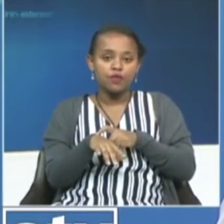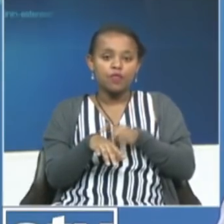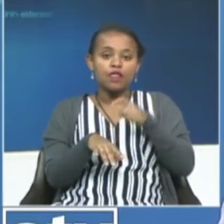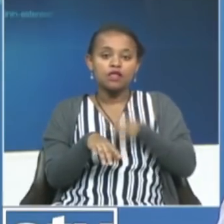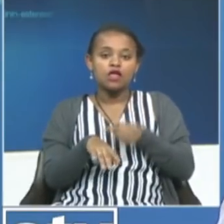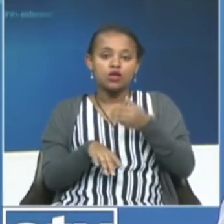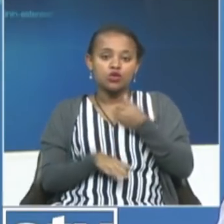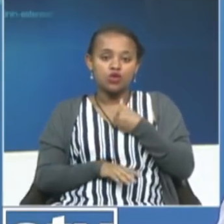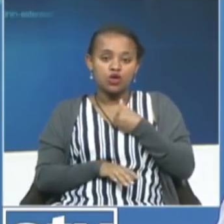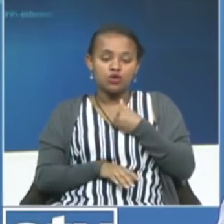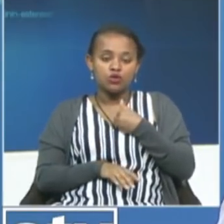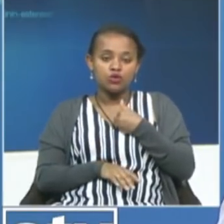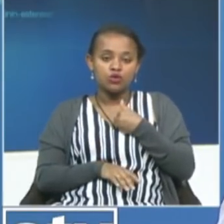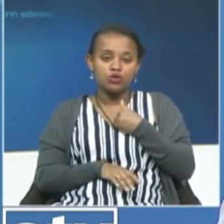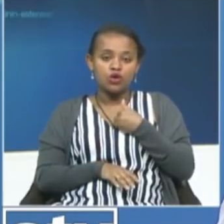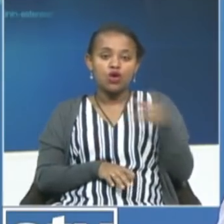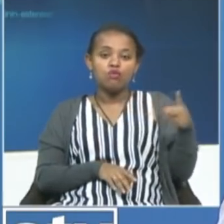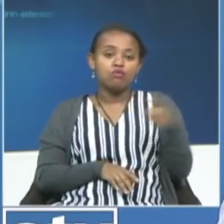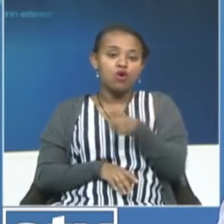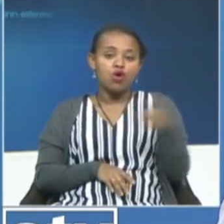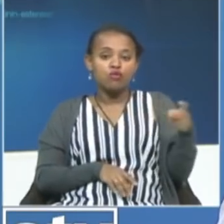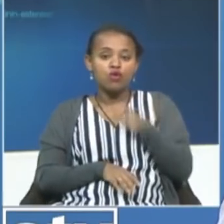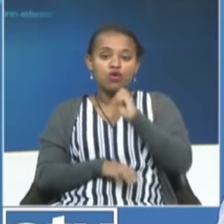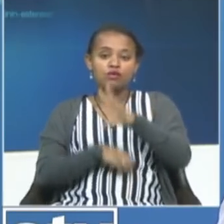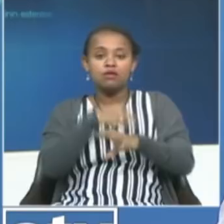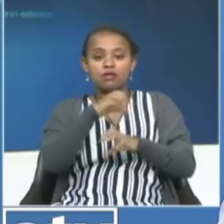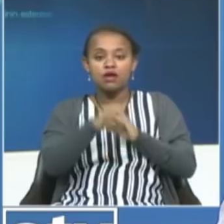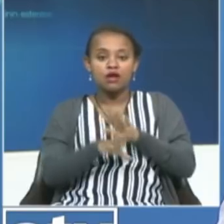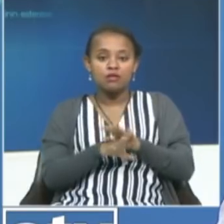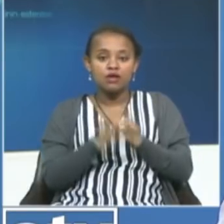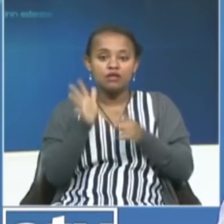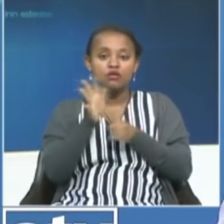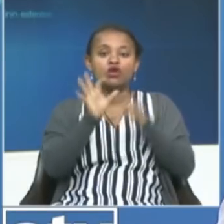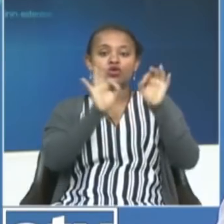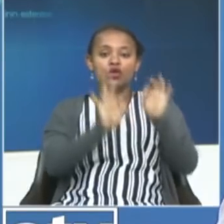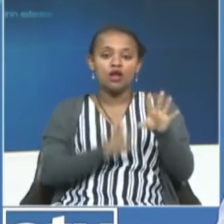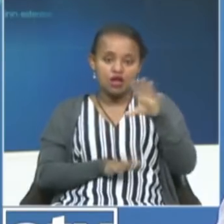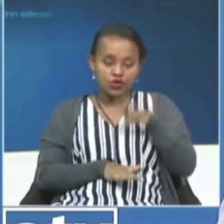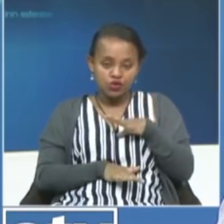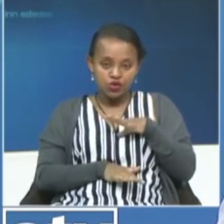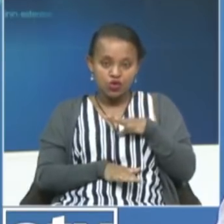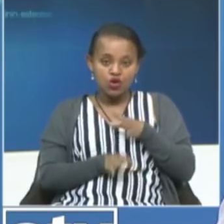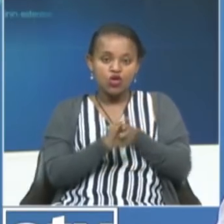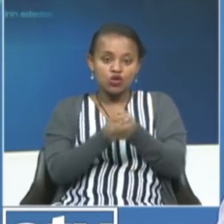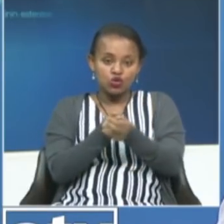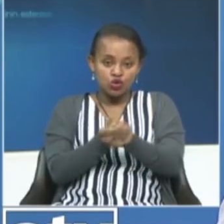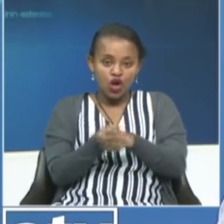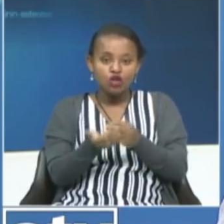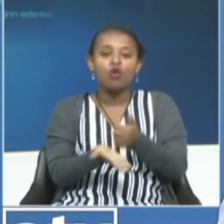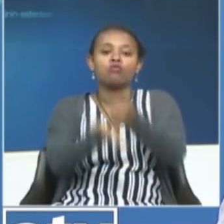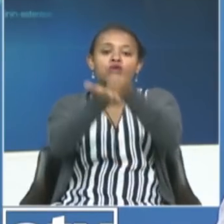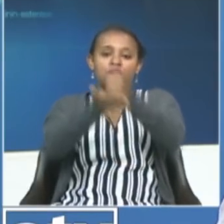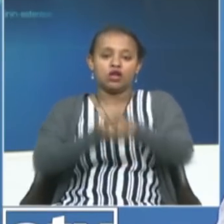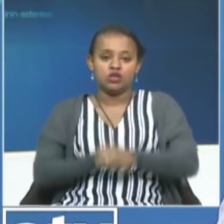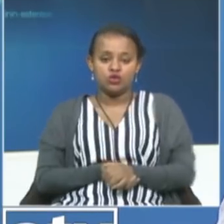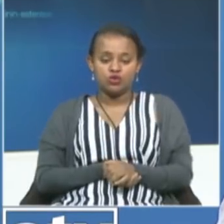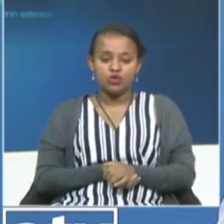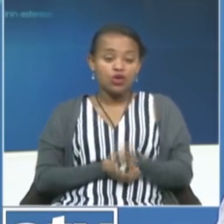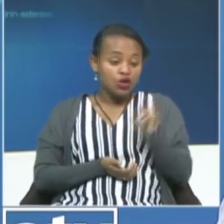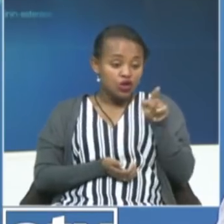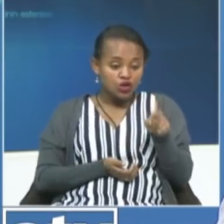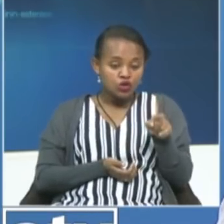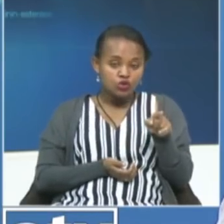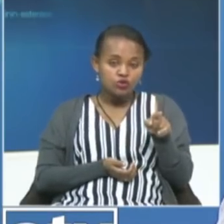ጊዜያቶች አሉ። ስለዚህ ቢሆን የሚመከርበት ምልክቱ የሌለው ሰው እጁን ታጥቦ ቢረዳቸው፣